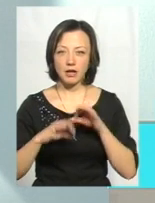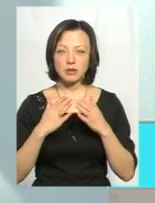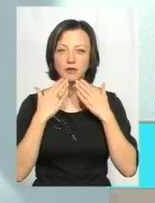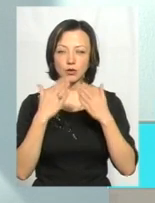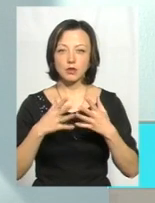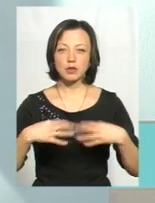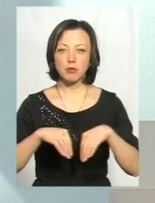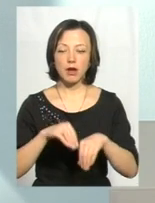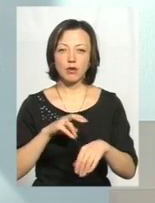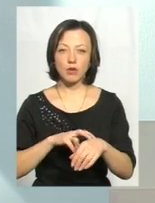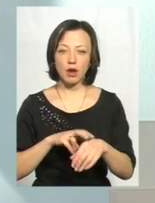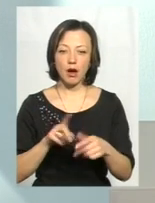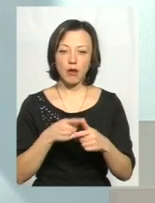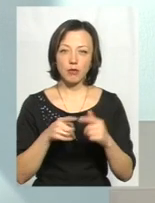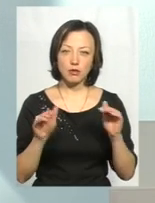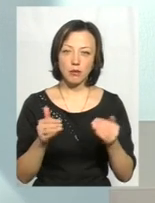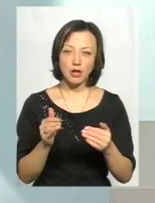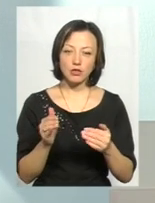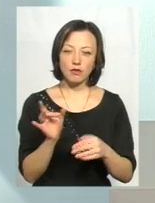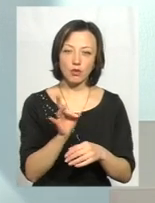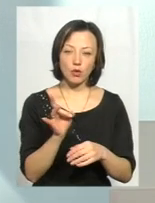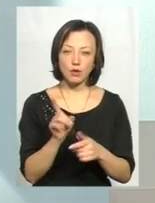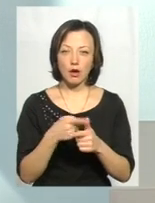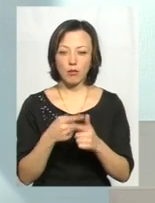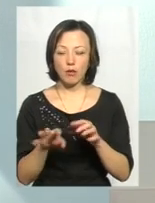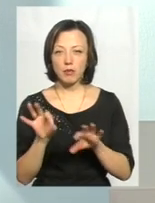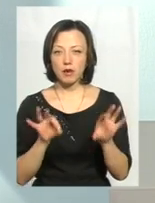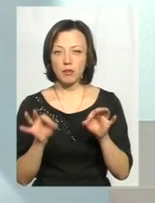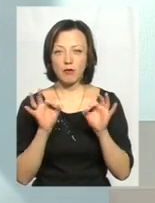сімейного лікаря, щоб він або зменшив дозу, або підібрав